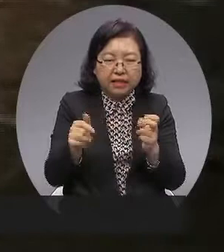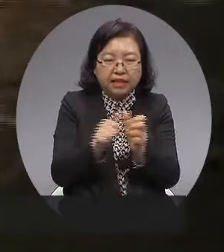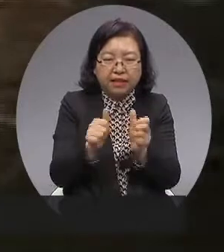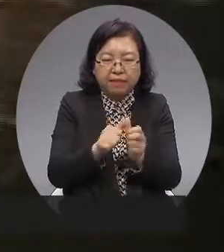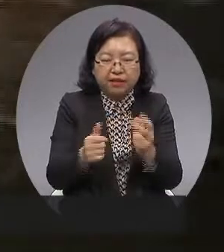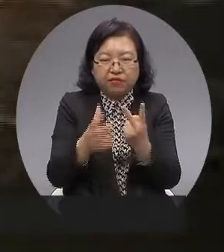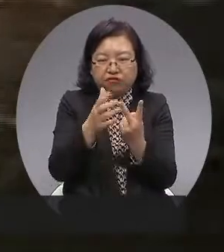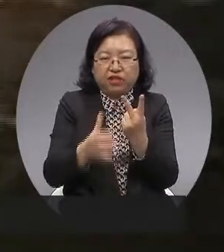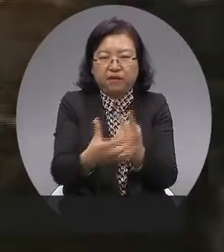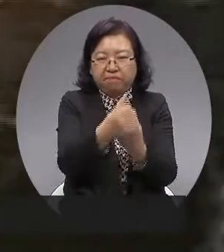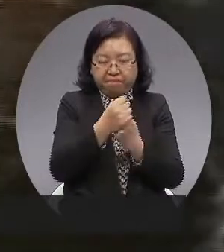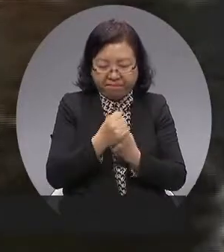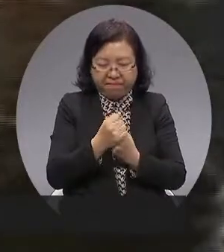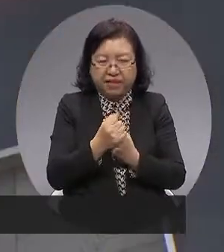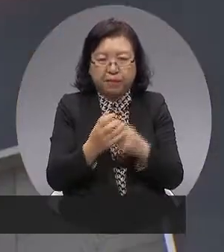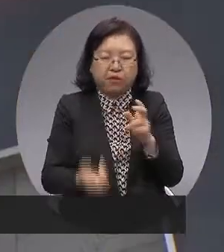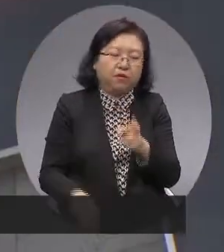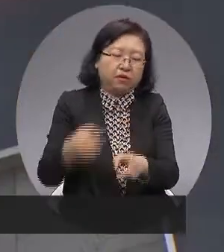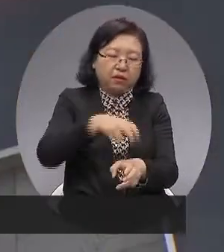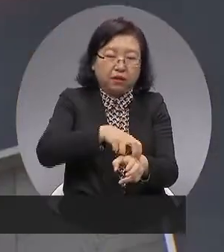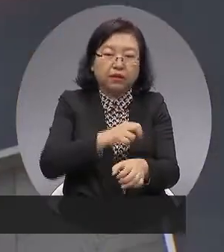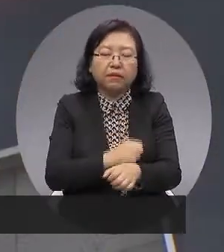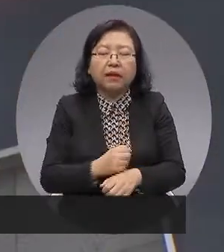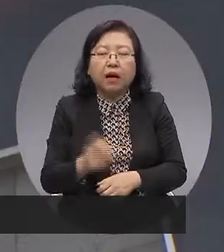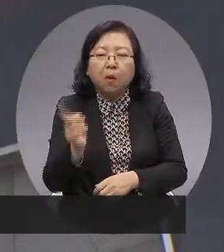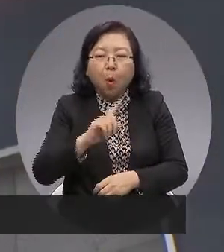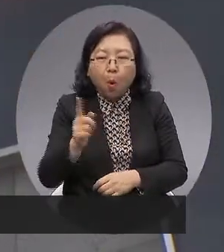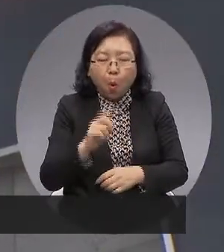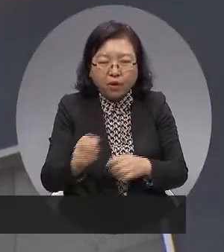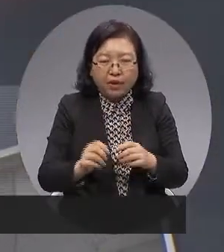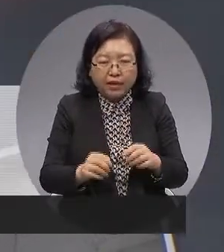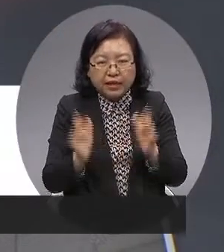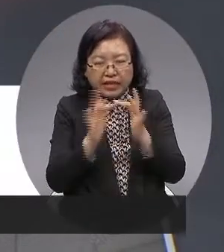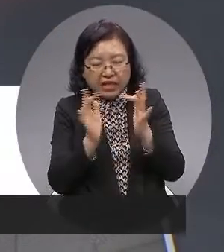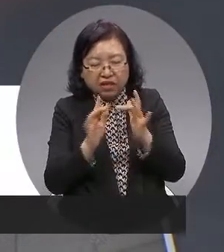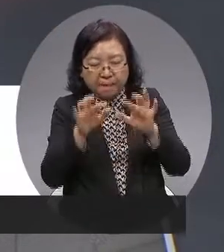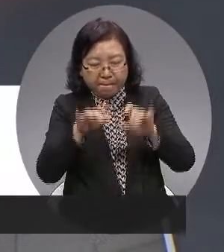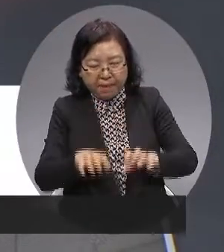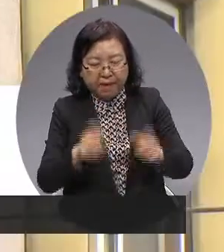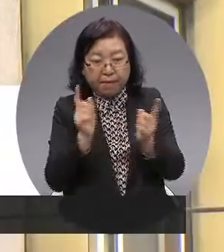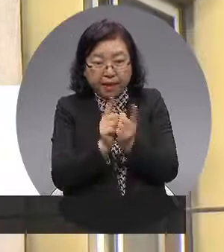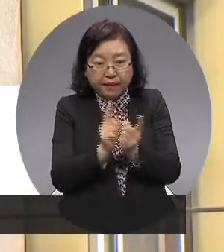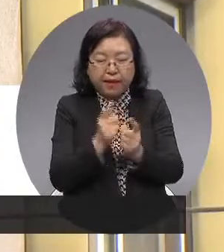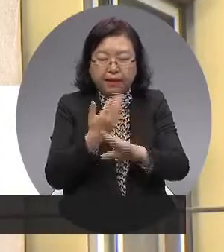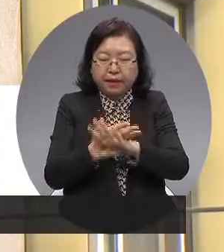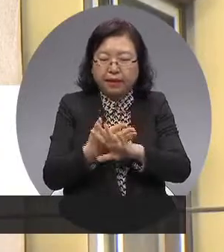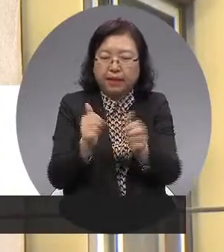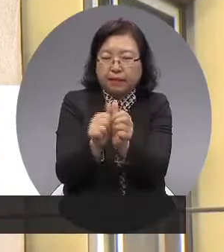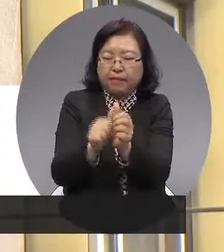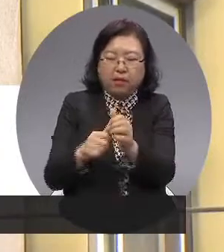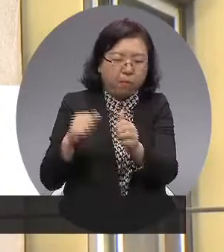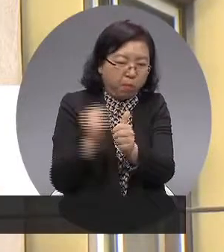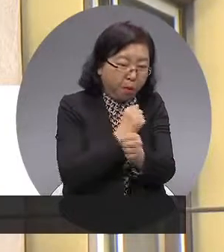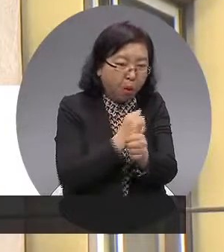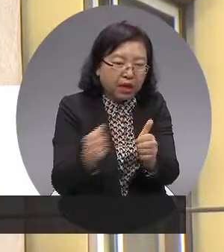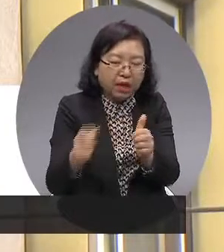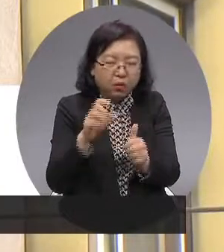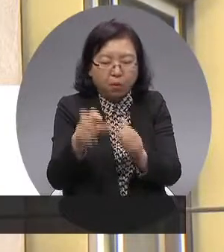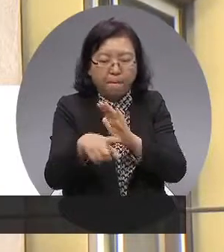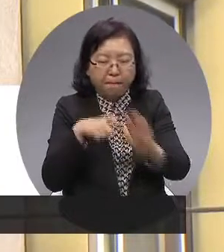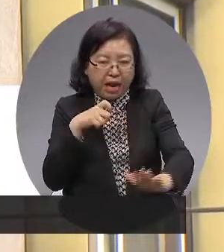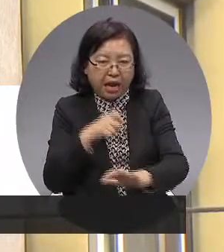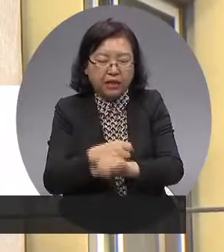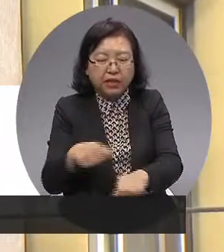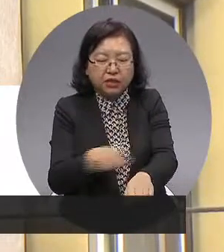붙잡아 차에 태웁니다. 이들은 랜덤 채팅에서 만난 다른 20대 남성을 폭행하고 돈을 뺐다 특수강도 혐의로